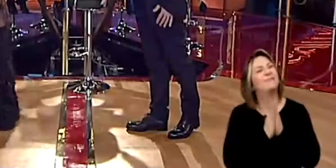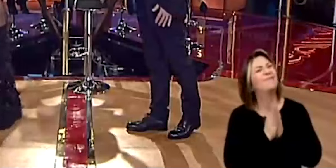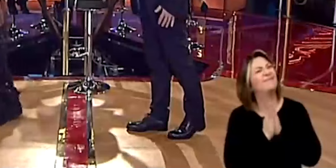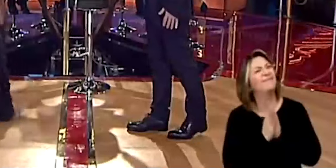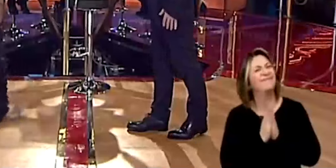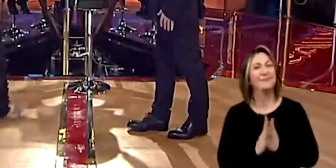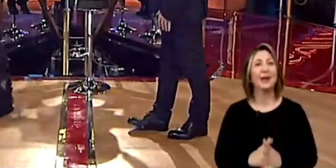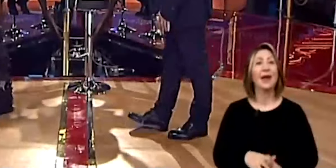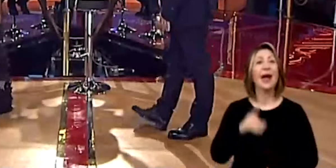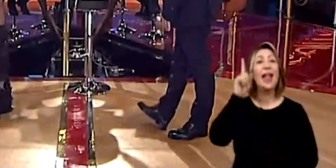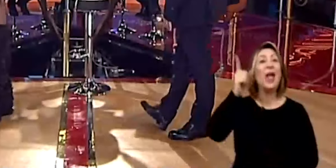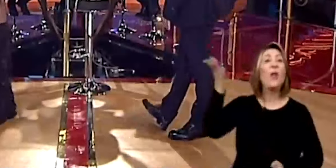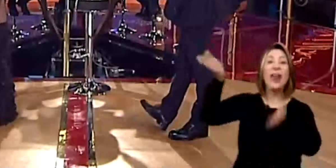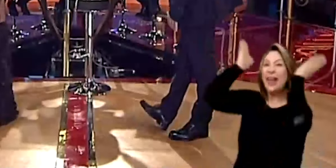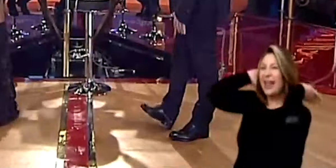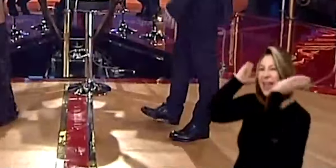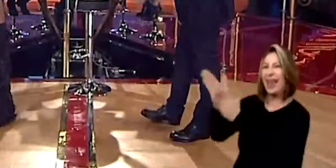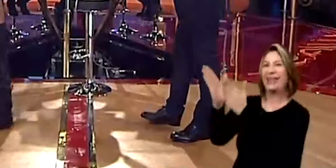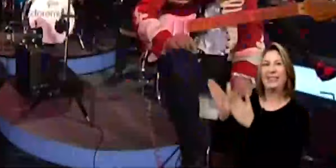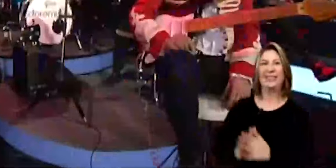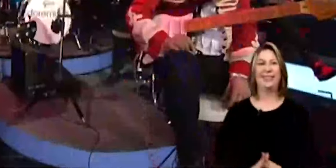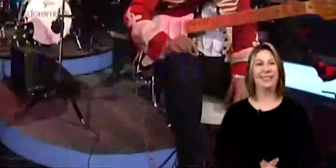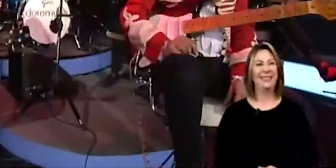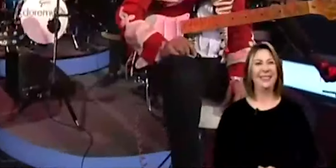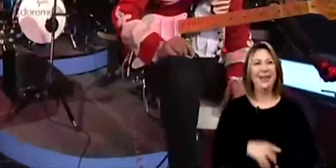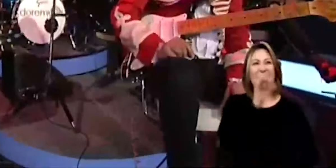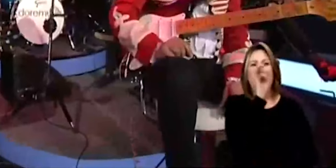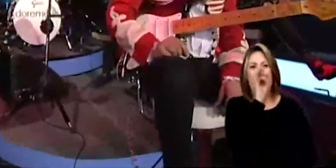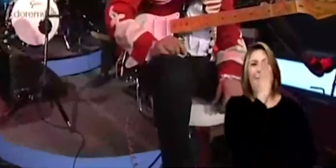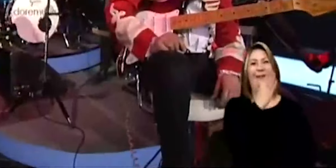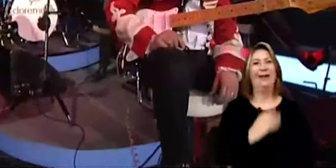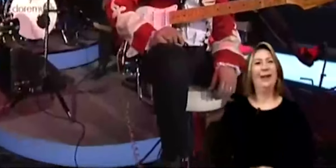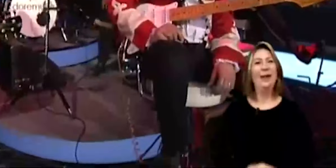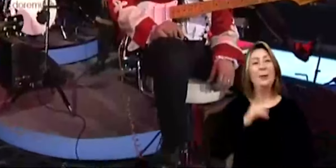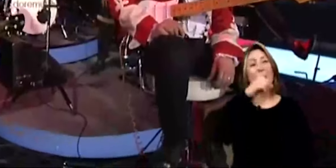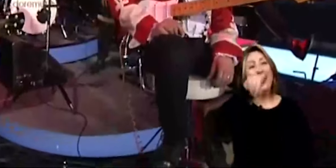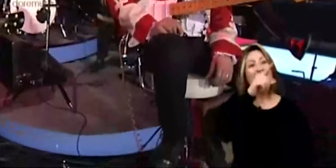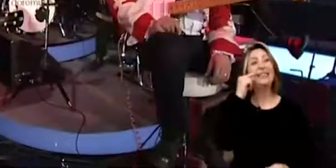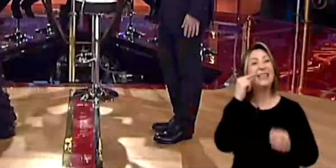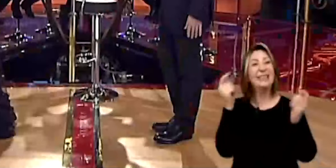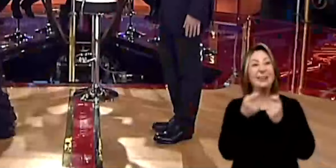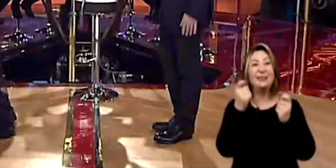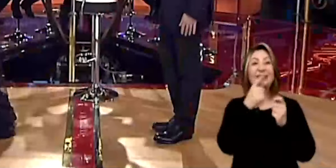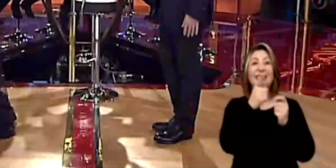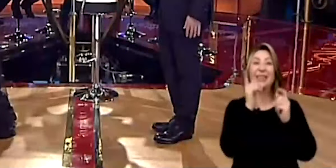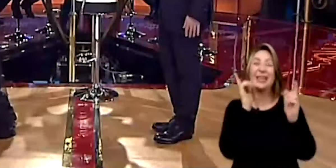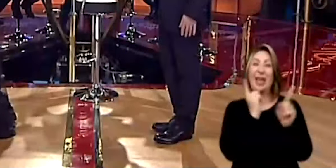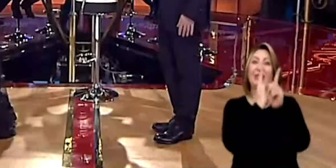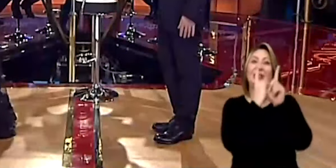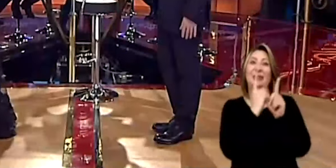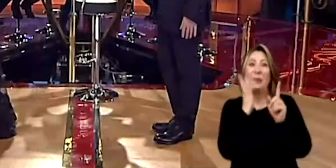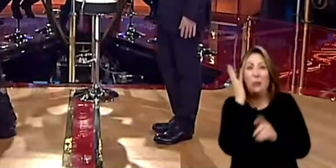diliyorum. Allah onları kahretsin. Aynen, kesinlikle. Yani böyle insanlarla çalışmaktan dolayı sizin